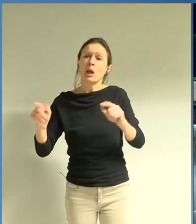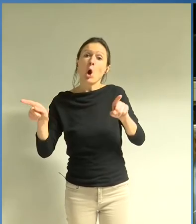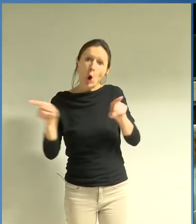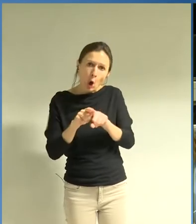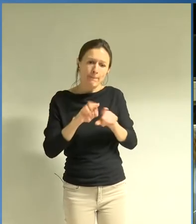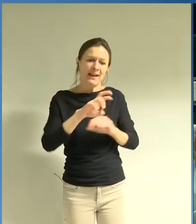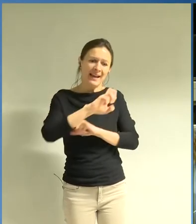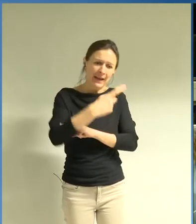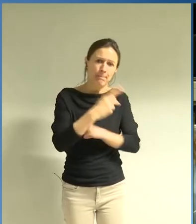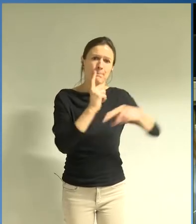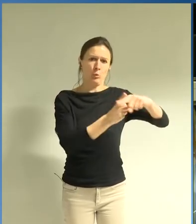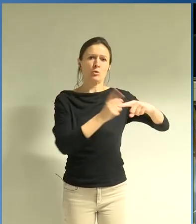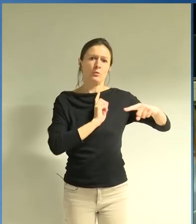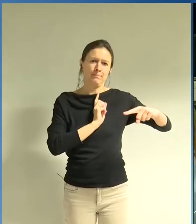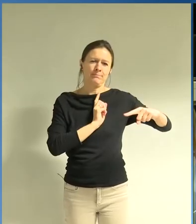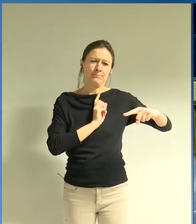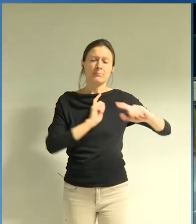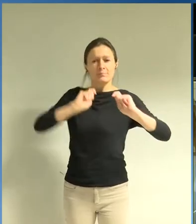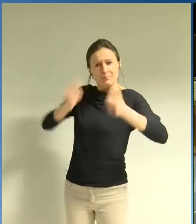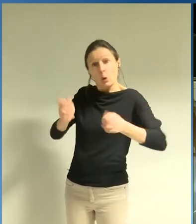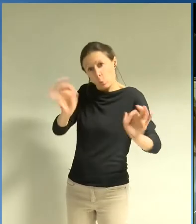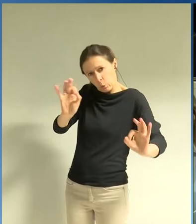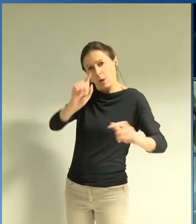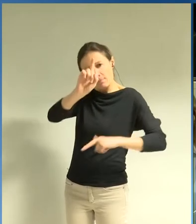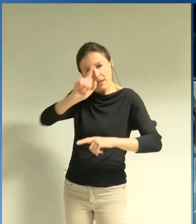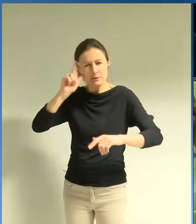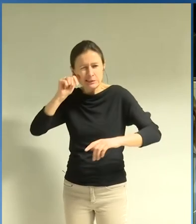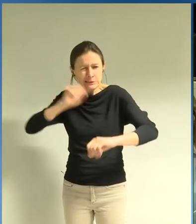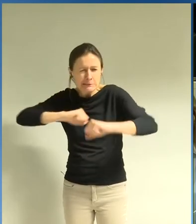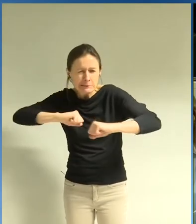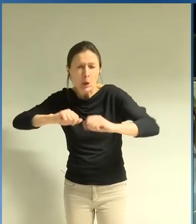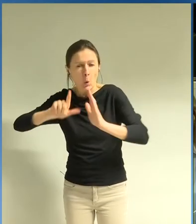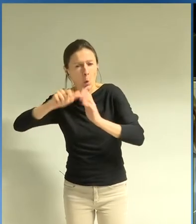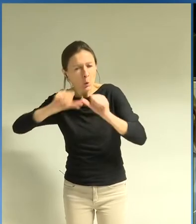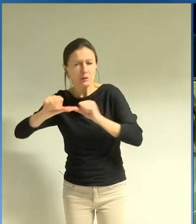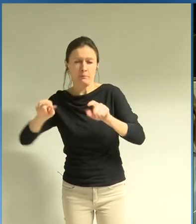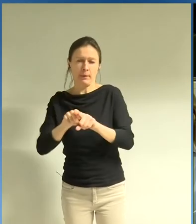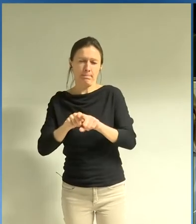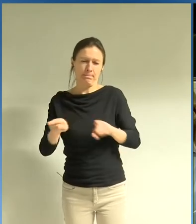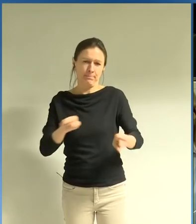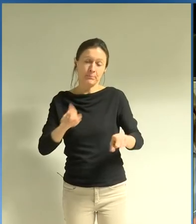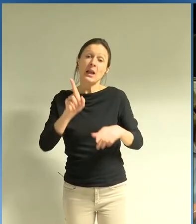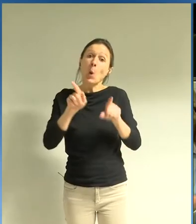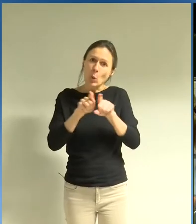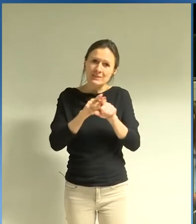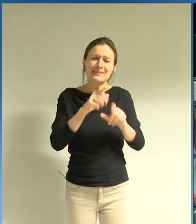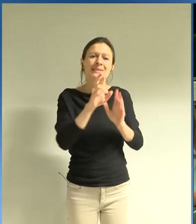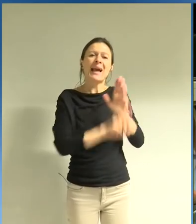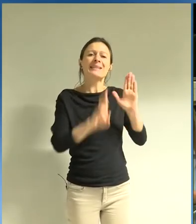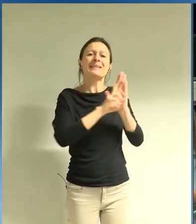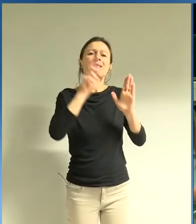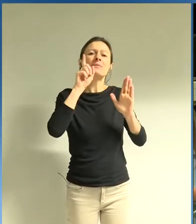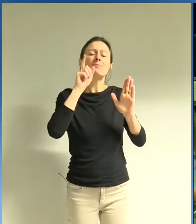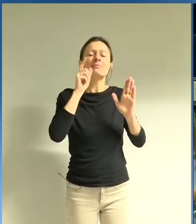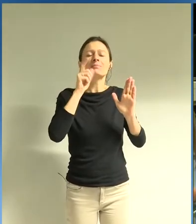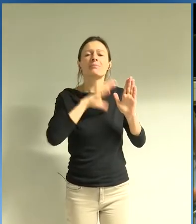devraient plus donc ça c'est important de le souligner ensuite dire aussi que à l'occasion d'un échange avec la rectrice cette suppression de classe